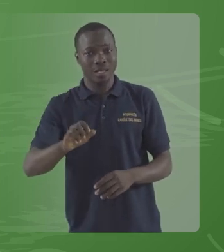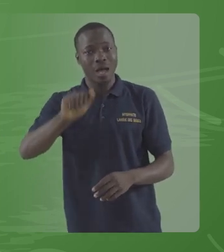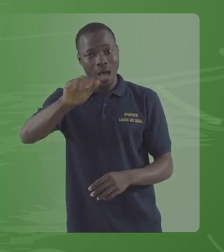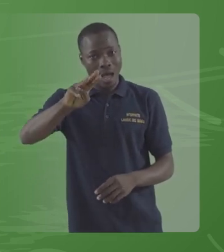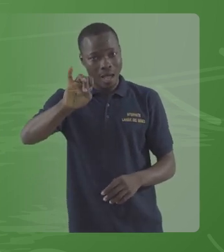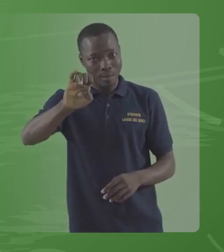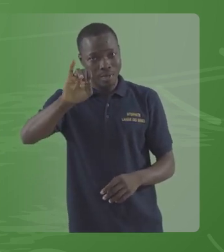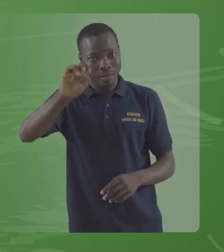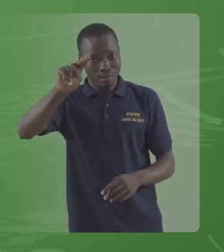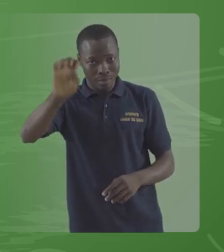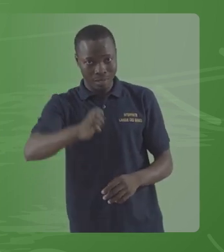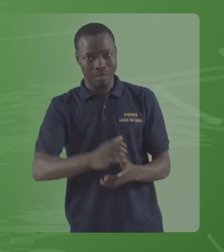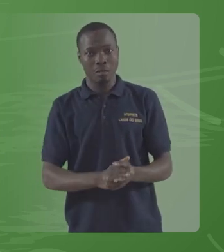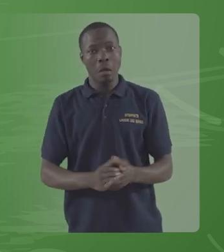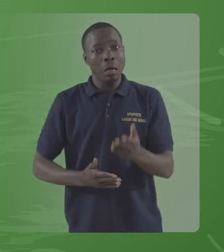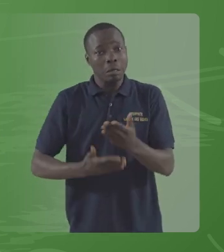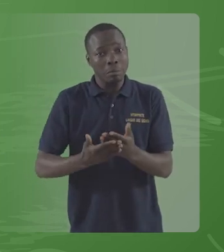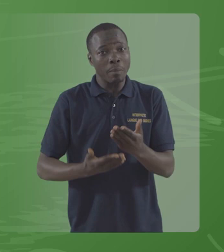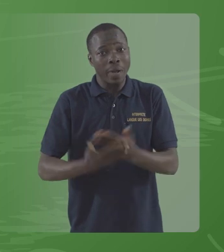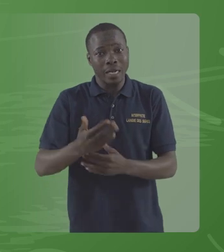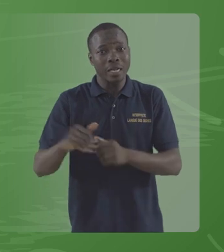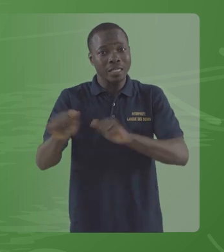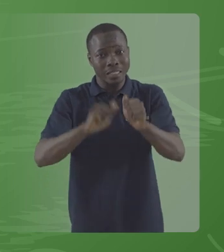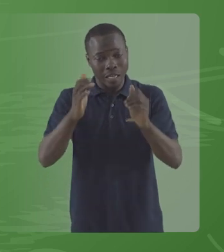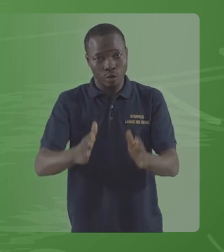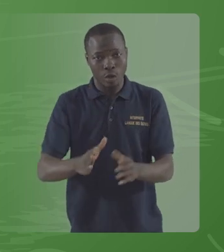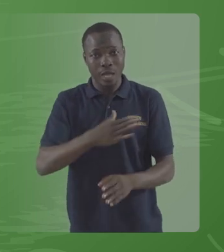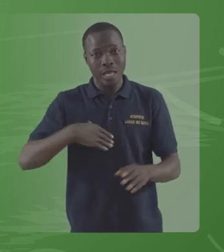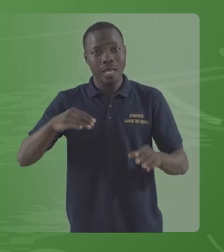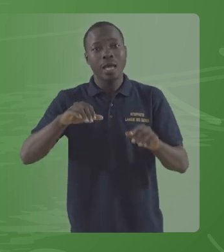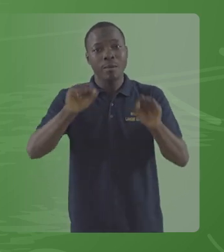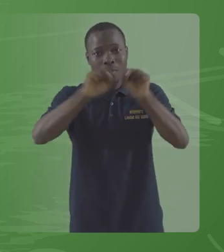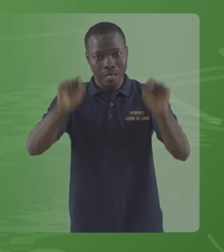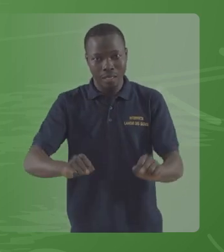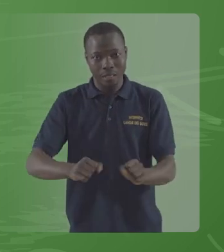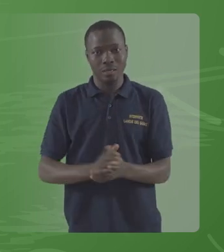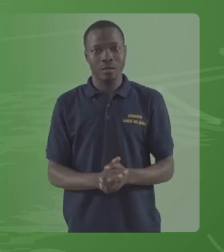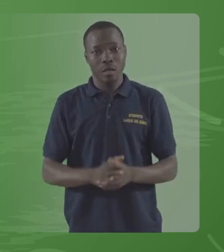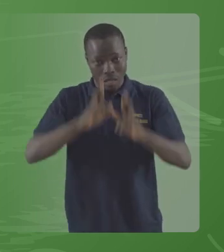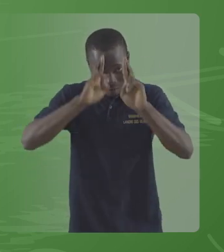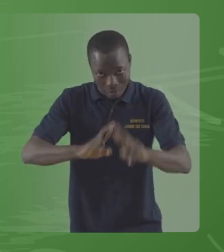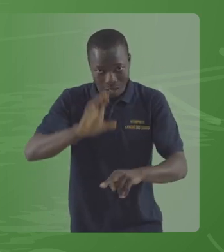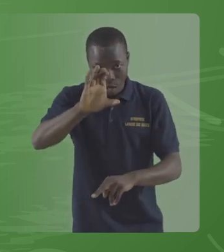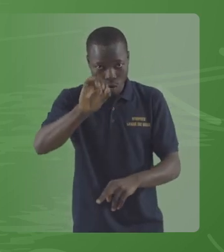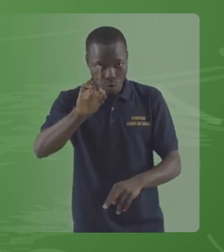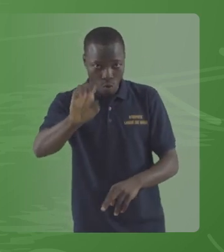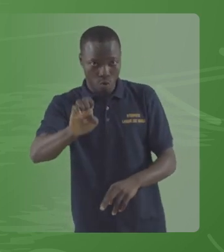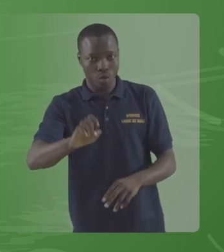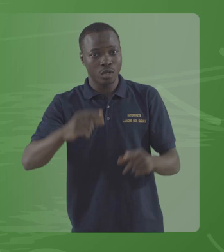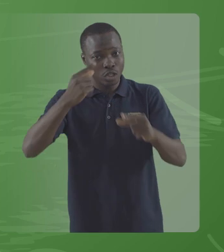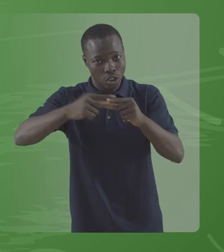et selon un mécanisme qui s'appuie sur un code génétique universel.